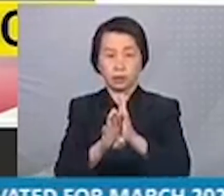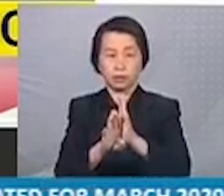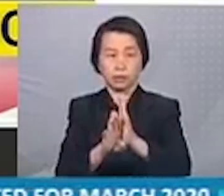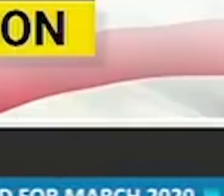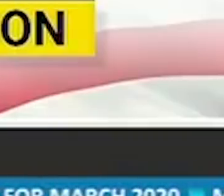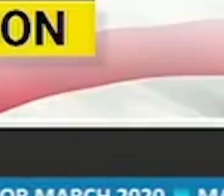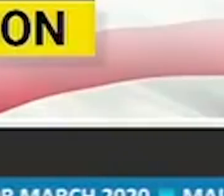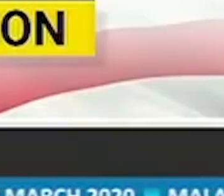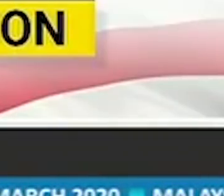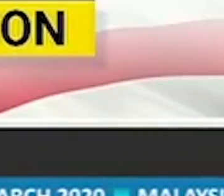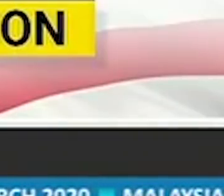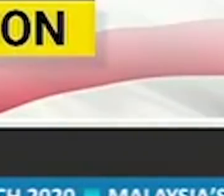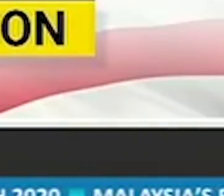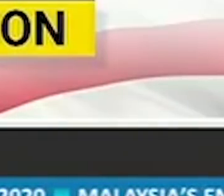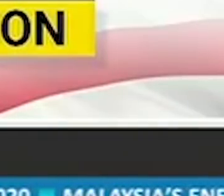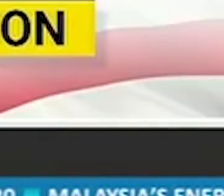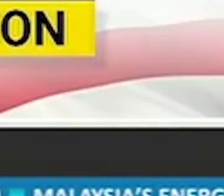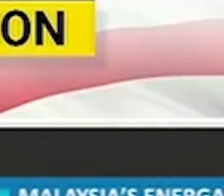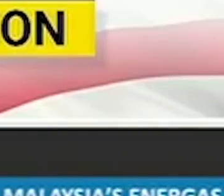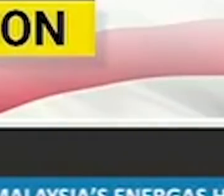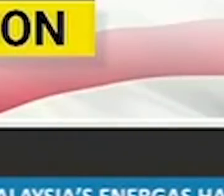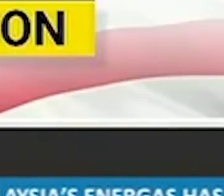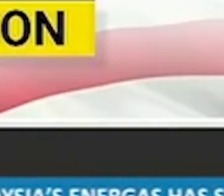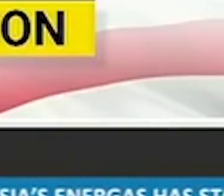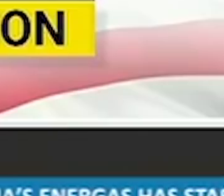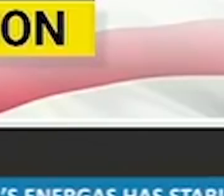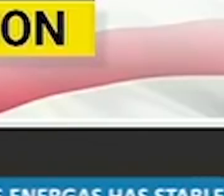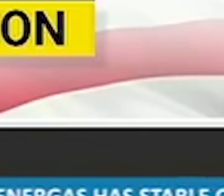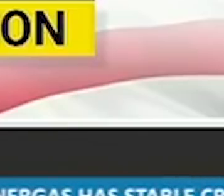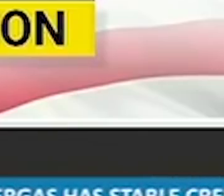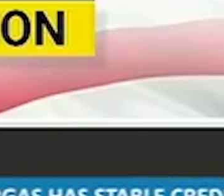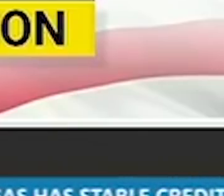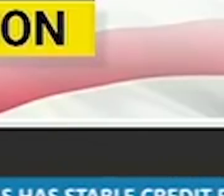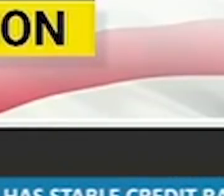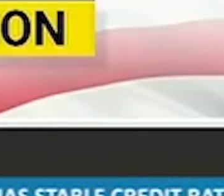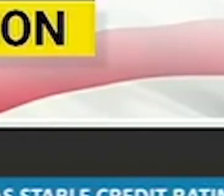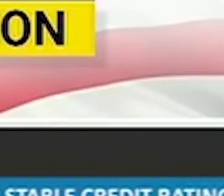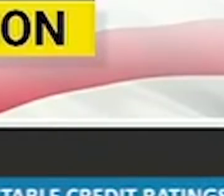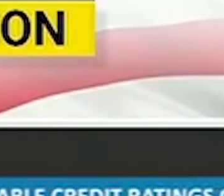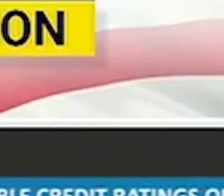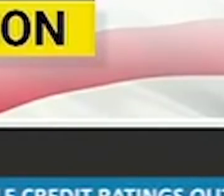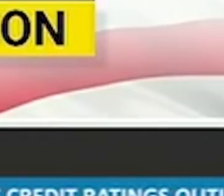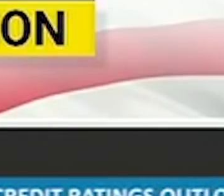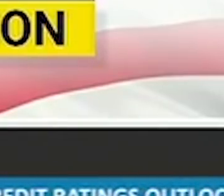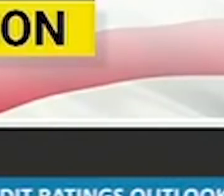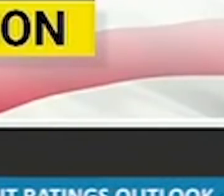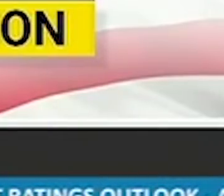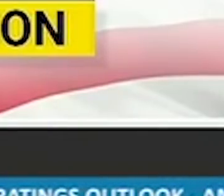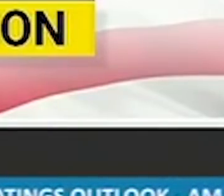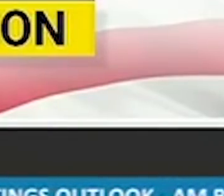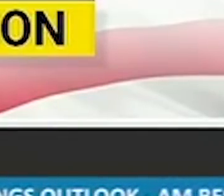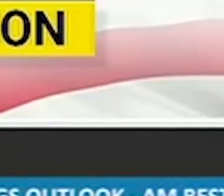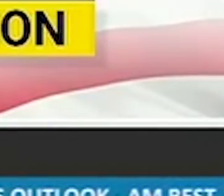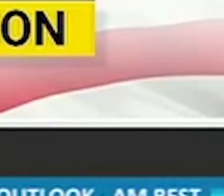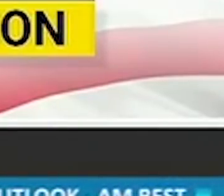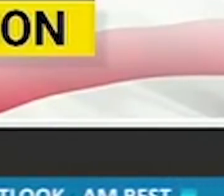di bawah ini setiap tambahan ini semua syarakat dengan pekerja tempatan yang bergaji 4000